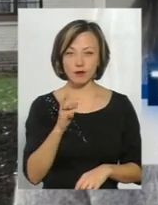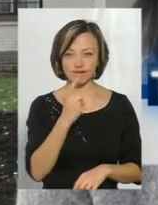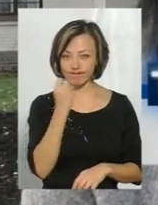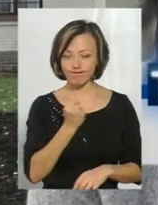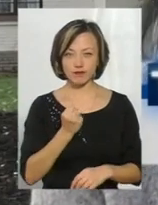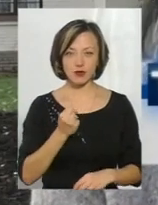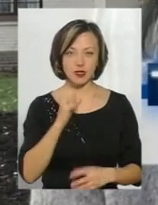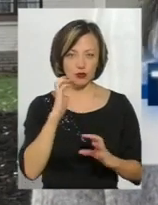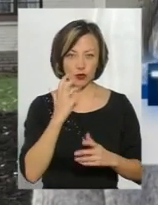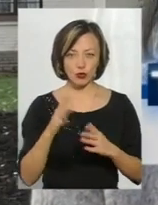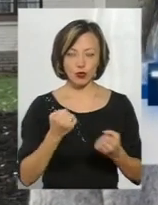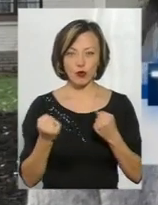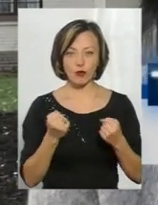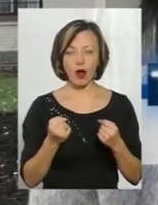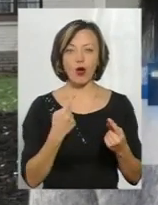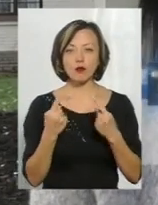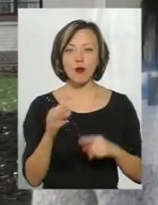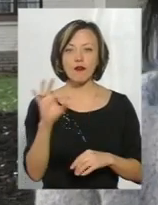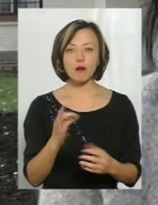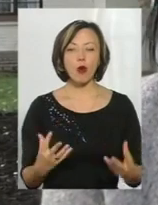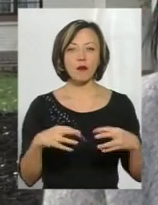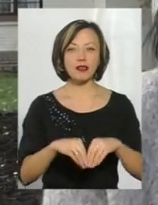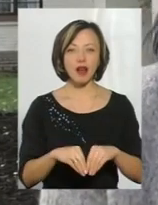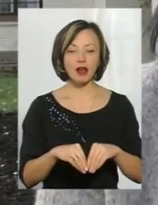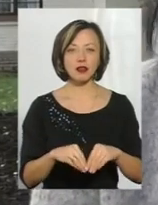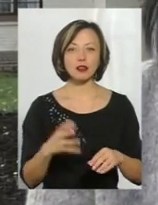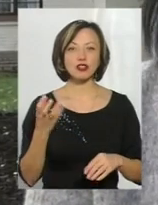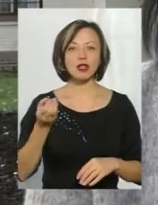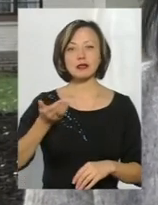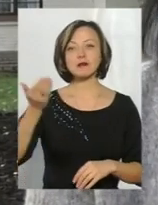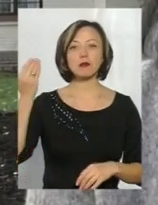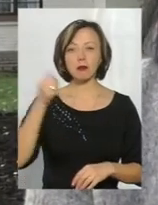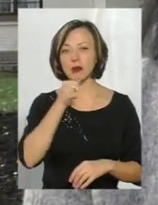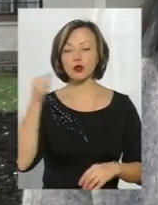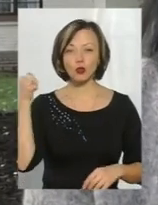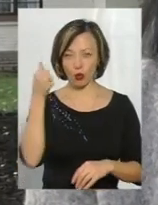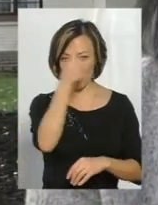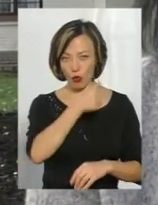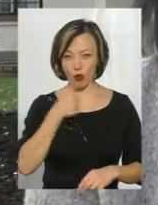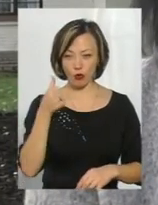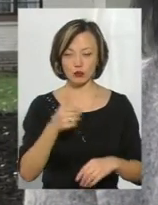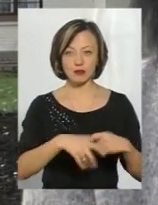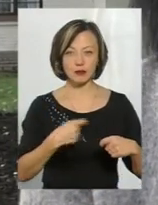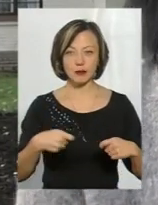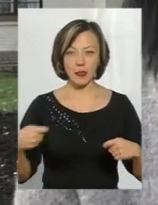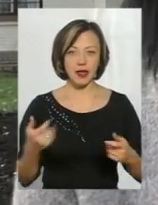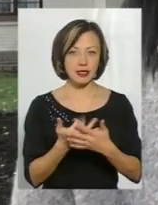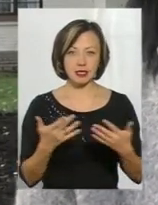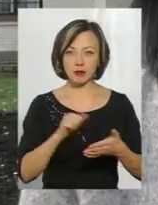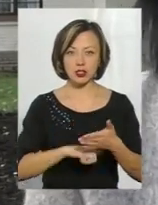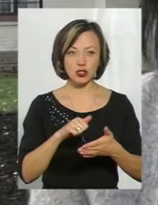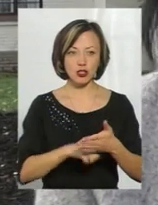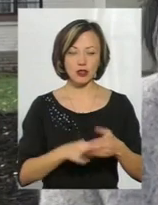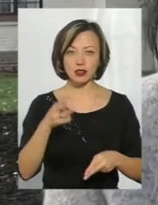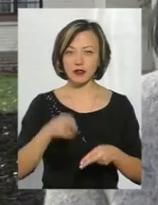що розмови про об'єднання йшли ще з минулого року. З різних причин вони не дійшли до